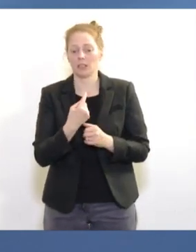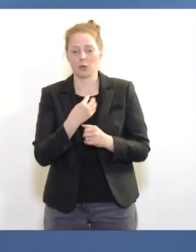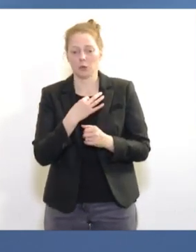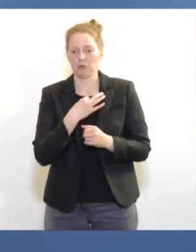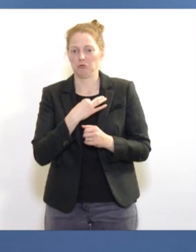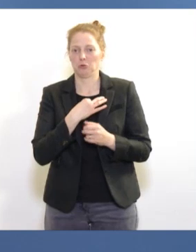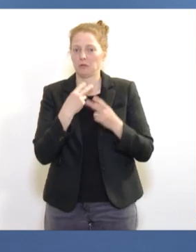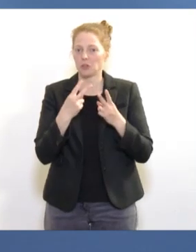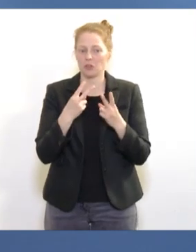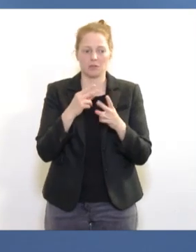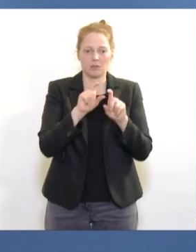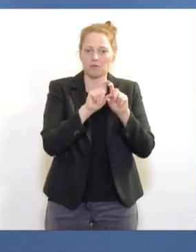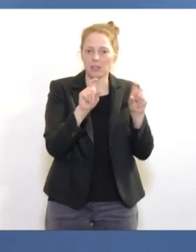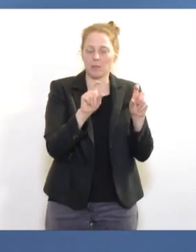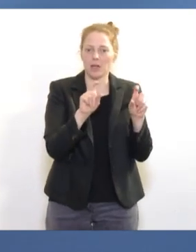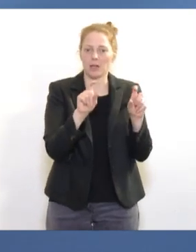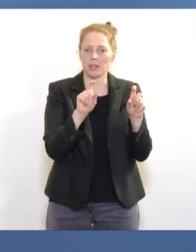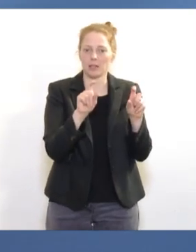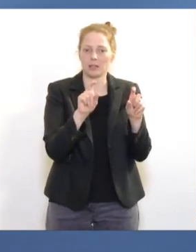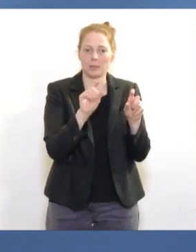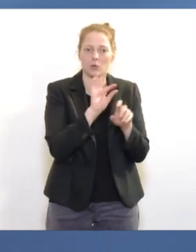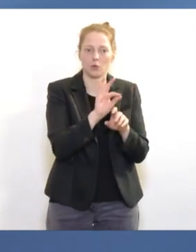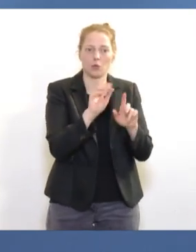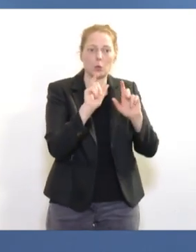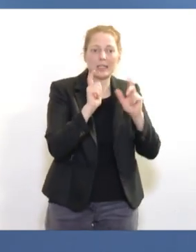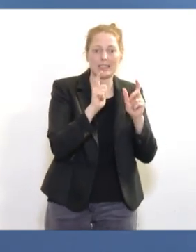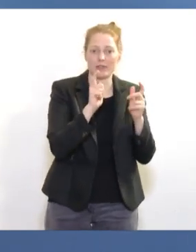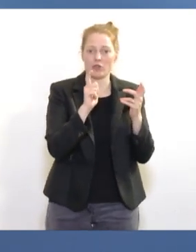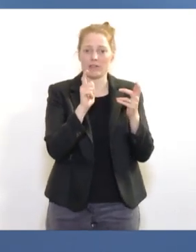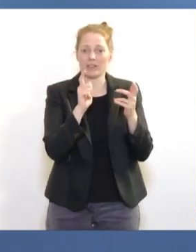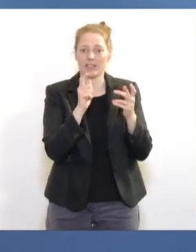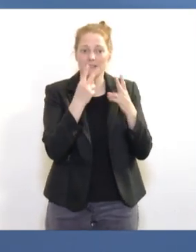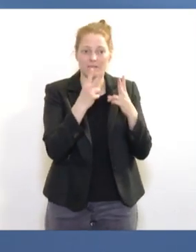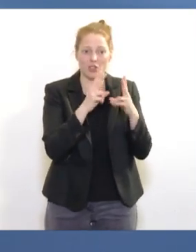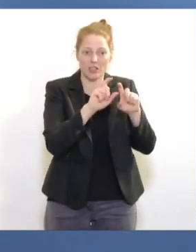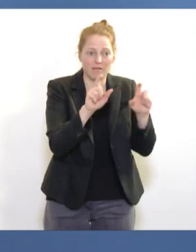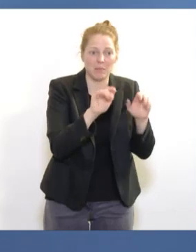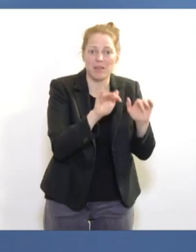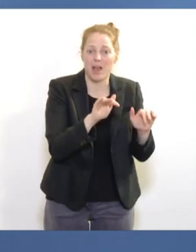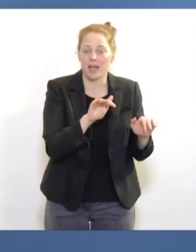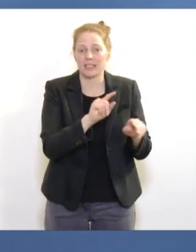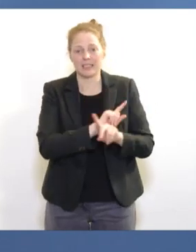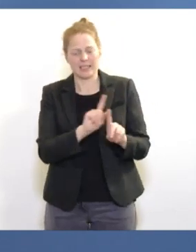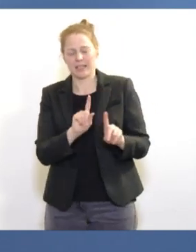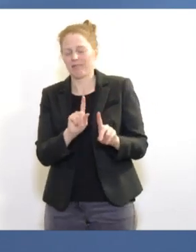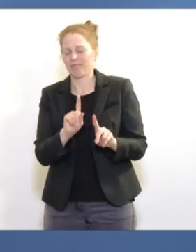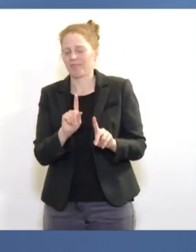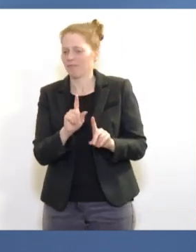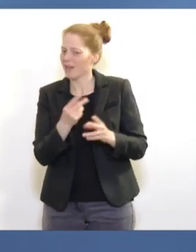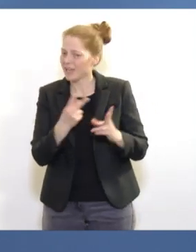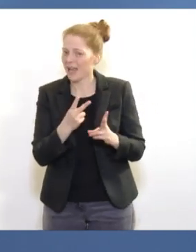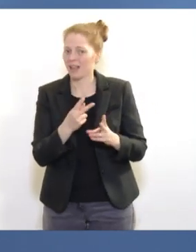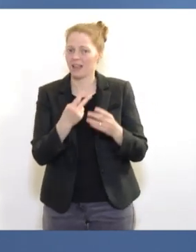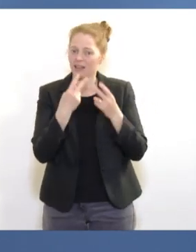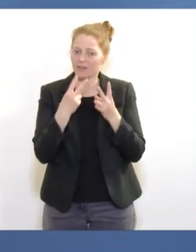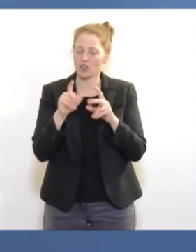als solcher überlebenswichtig ist für die gesamte Lützebäuer Ökonomie, Wir haben alle einzelnen Betriebe für sich